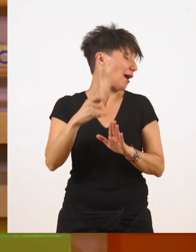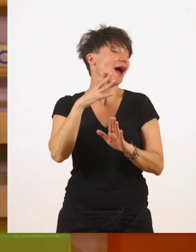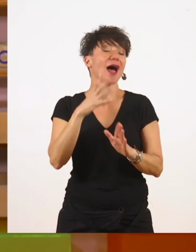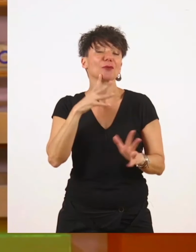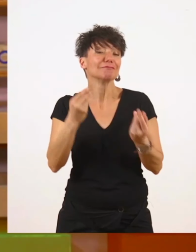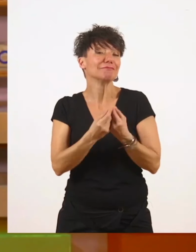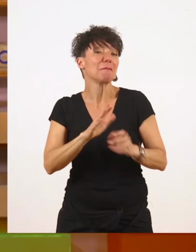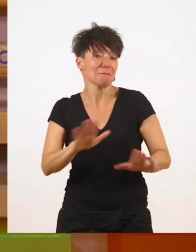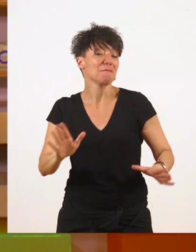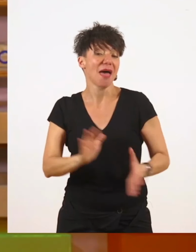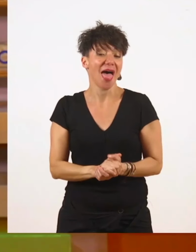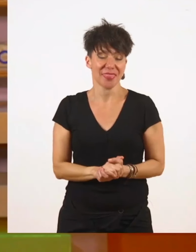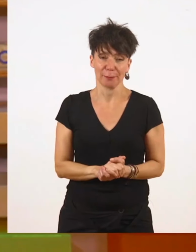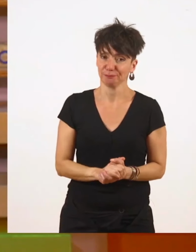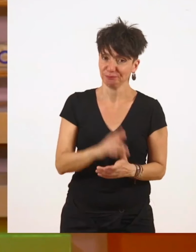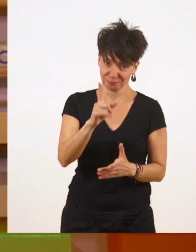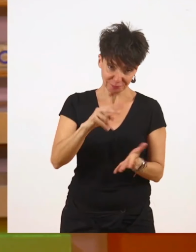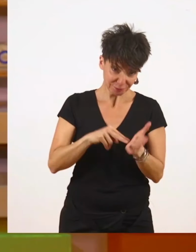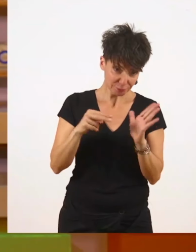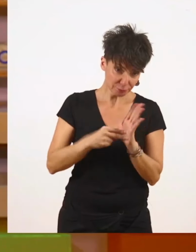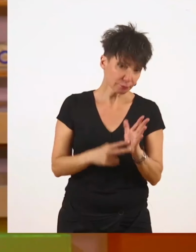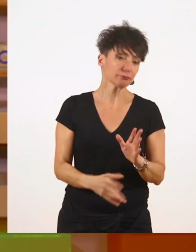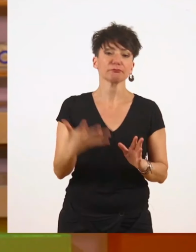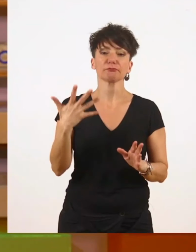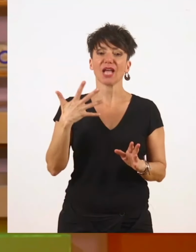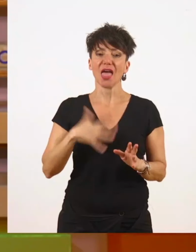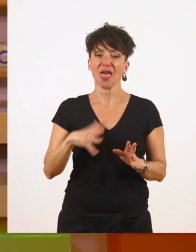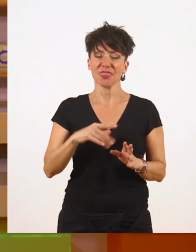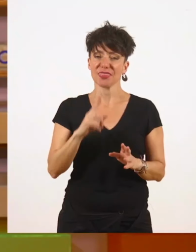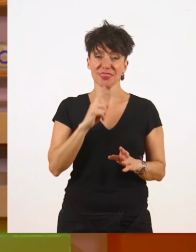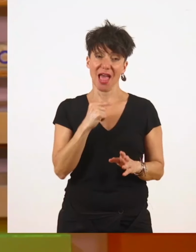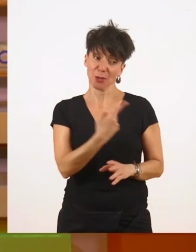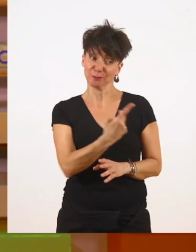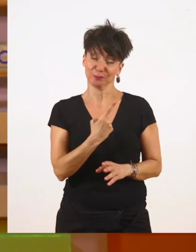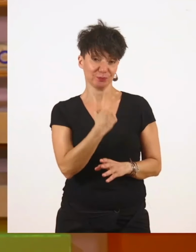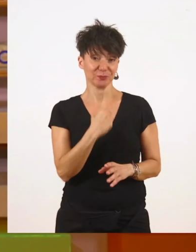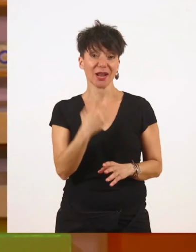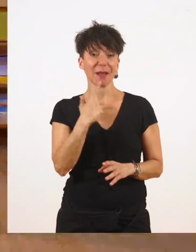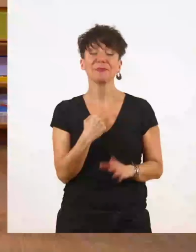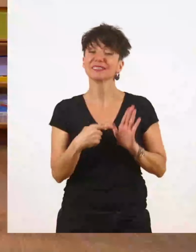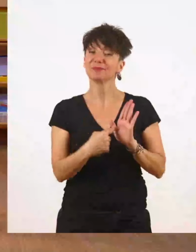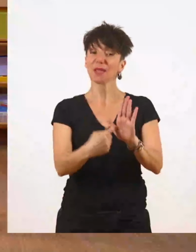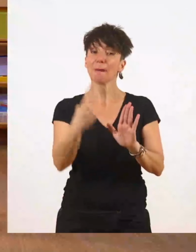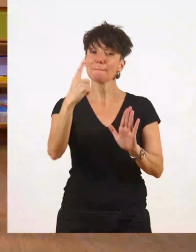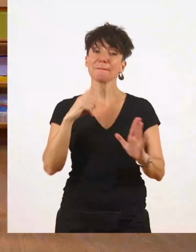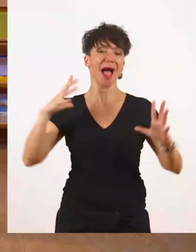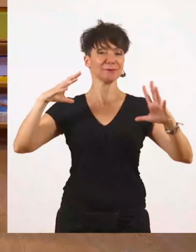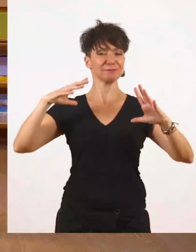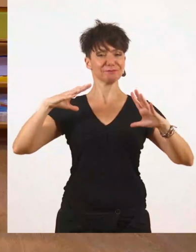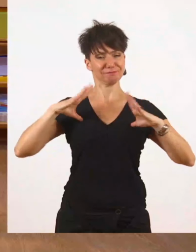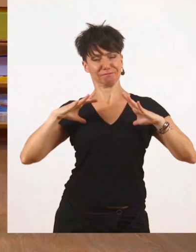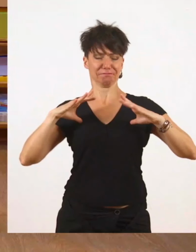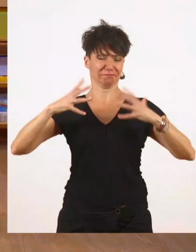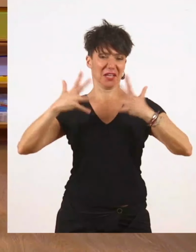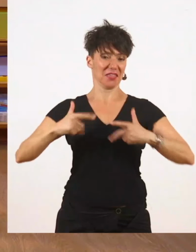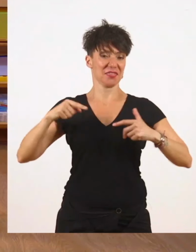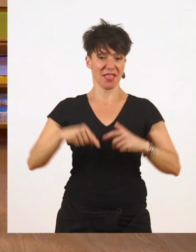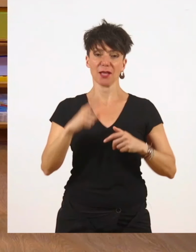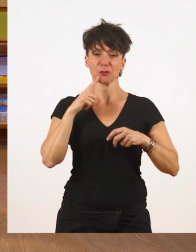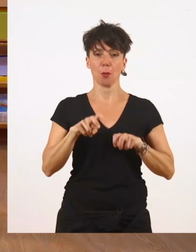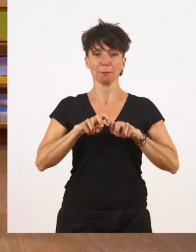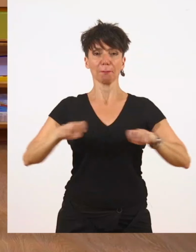παιδιά. Θέλω τώρα να παίξουμε τη σκηνή εκείνη που είμαστε όλοι και περιμένουμε